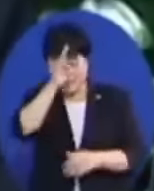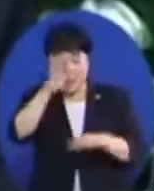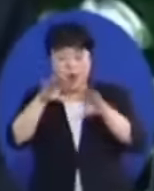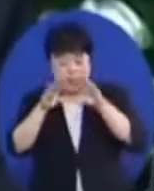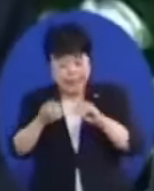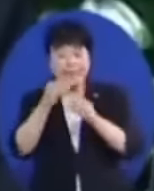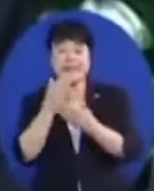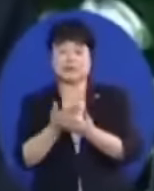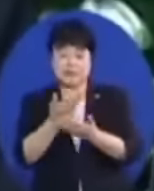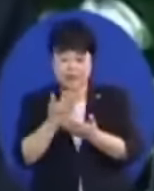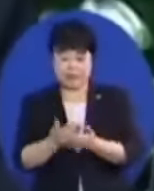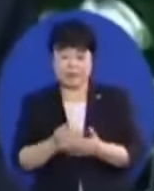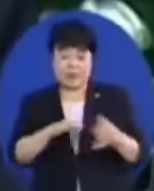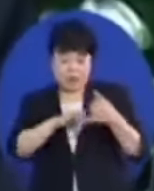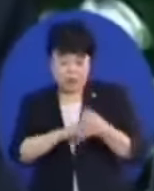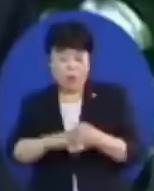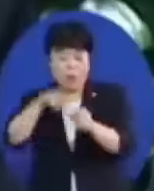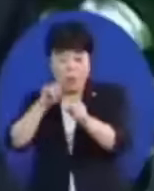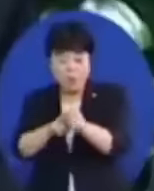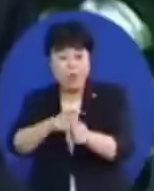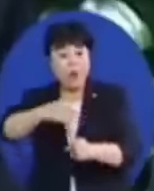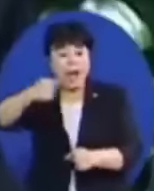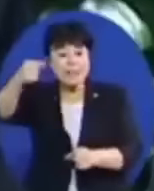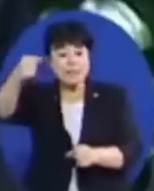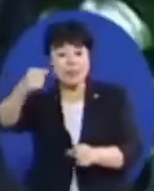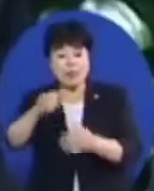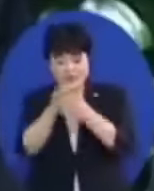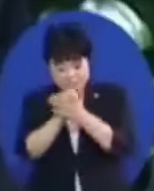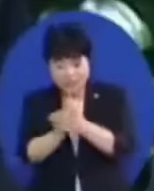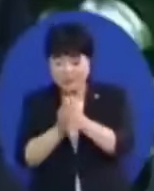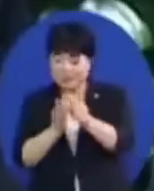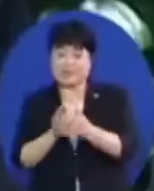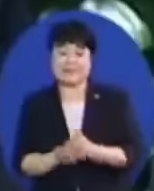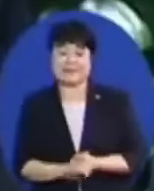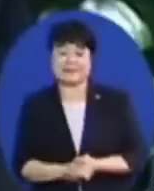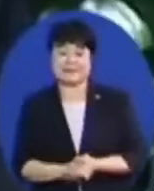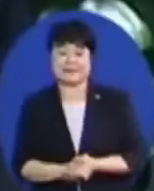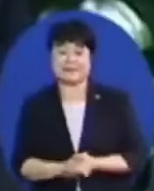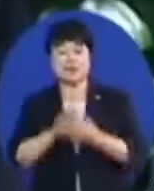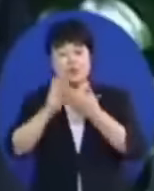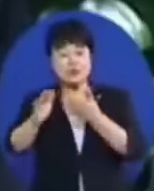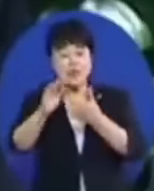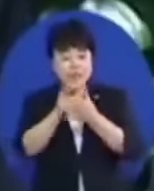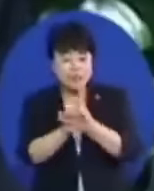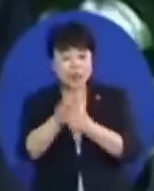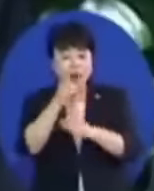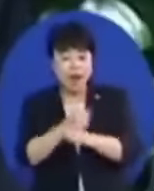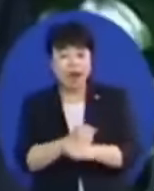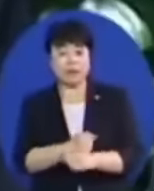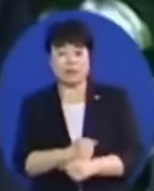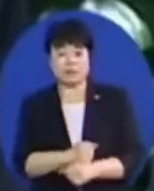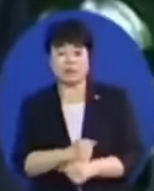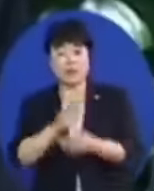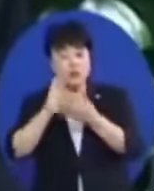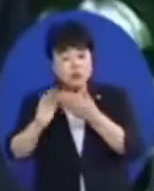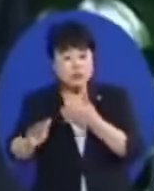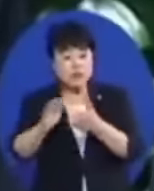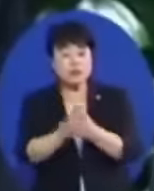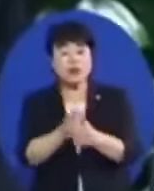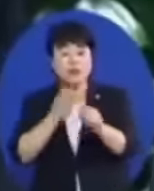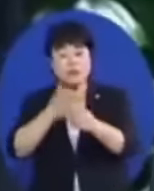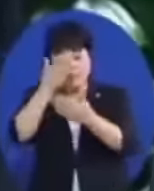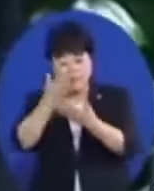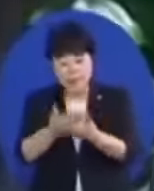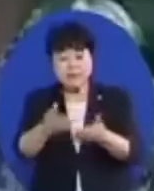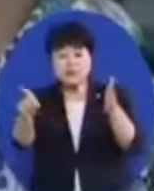낫게 해주십시오. 꼭 목표를 가지고서 여러분 기도하시기 바랍니다. 그러고 난 다음 기도하고 난 다음에 기도하고 구한